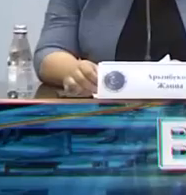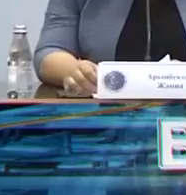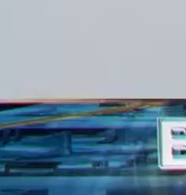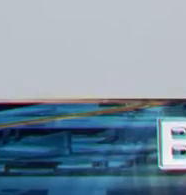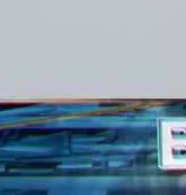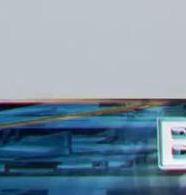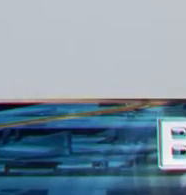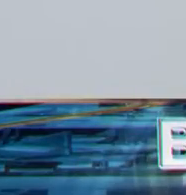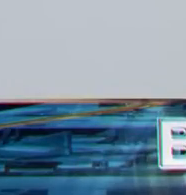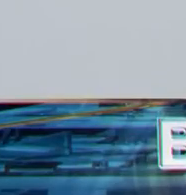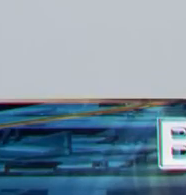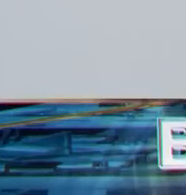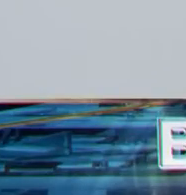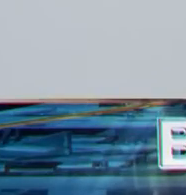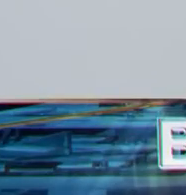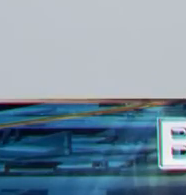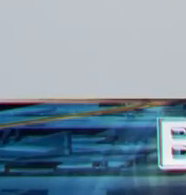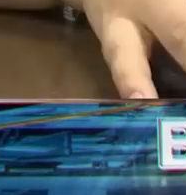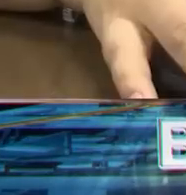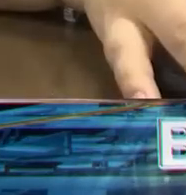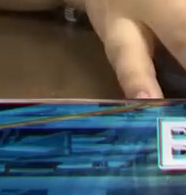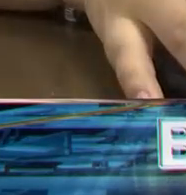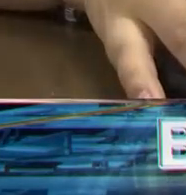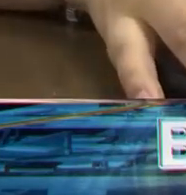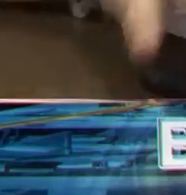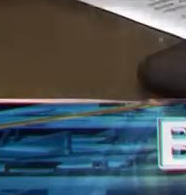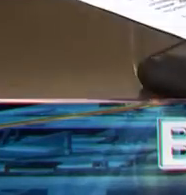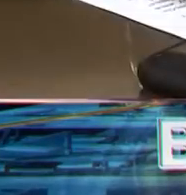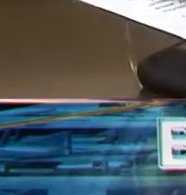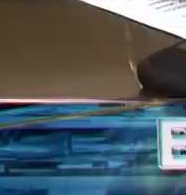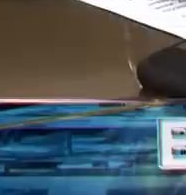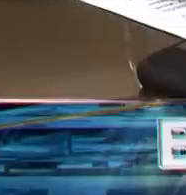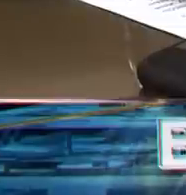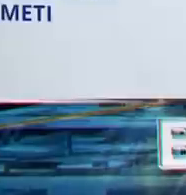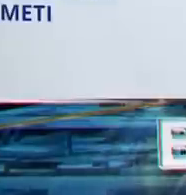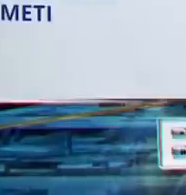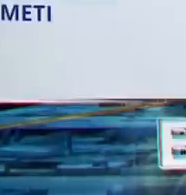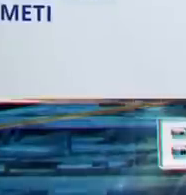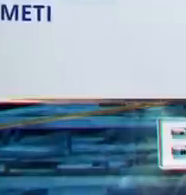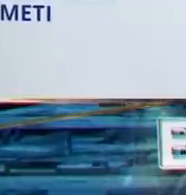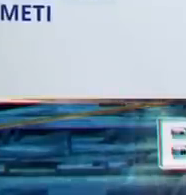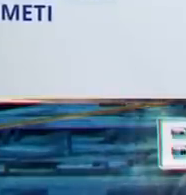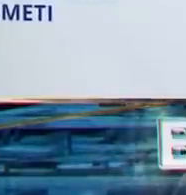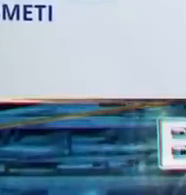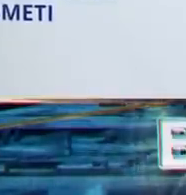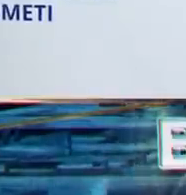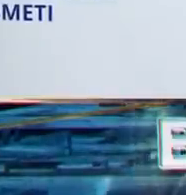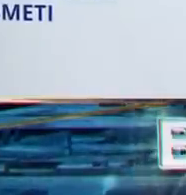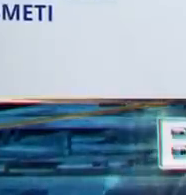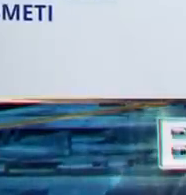Еңбек бағдарламасымен еңбек ететіндер көбейеді. Биыл облыста 40 мыңнан астам адам жұмыспен қамтылмақ. Жұмыс берушілерге